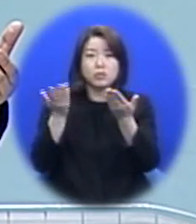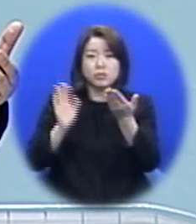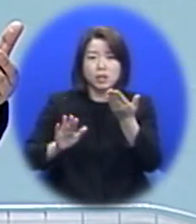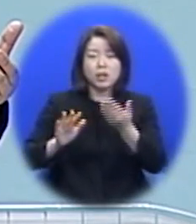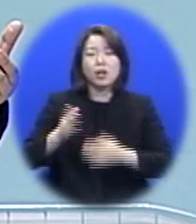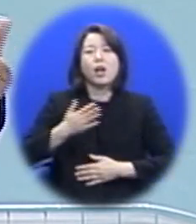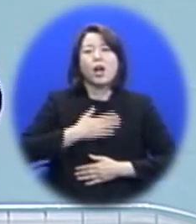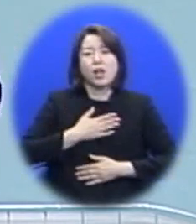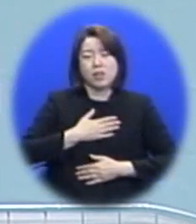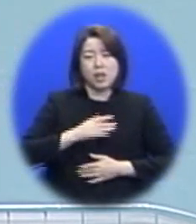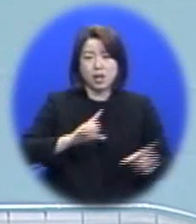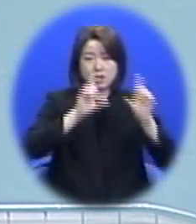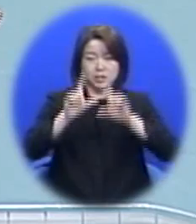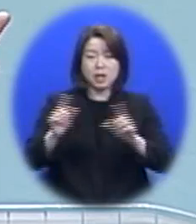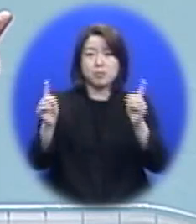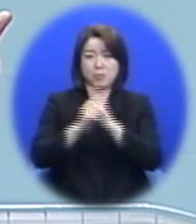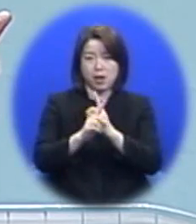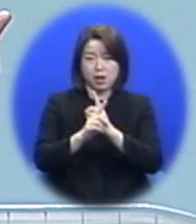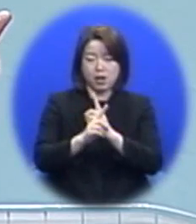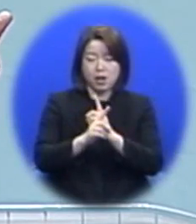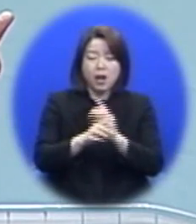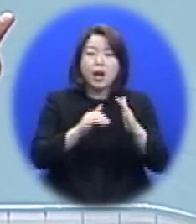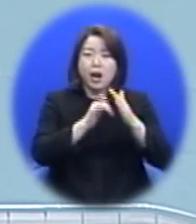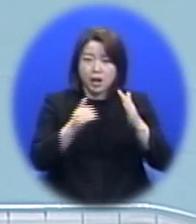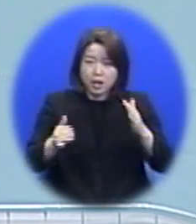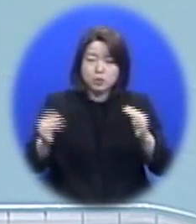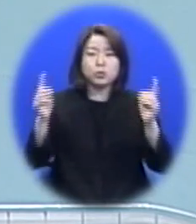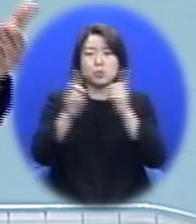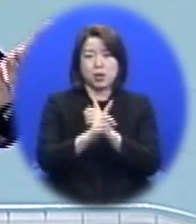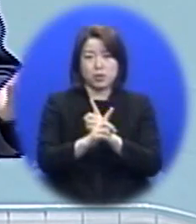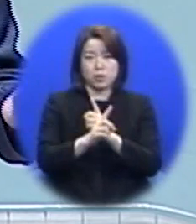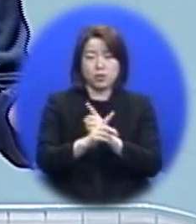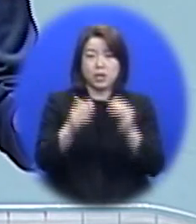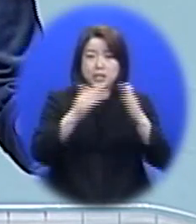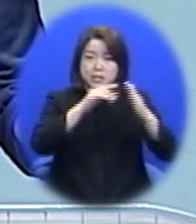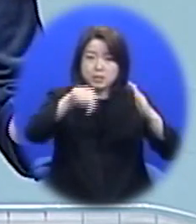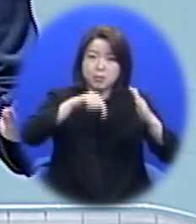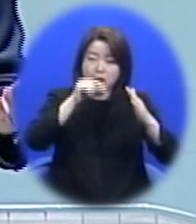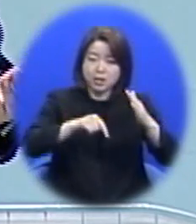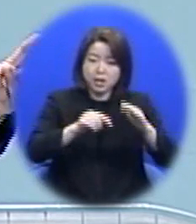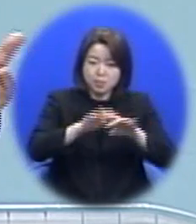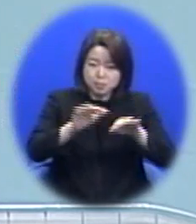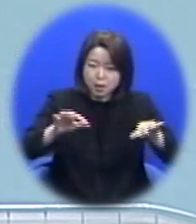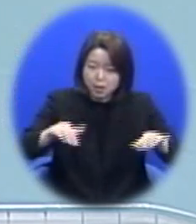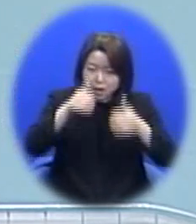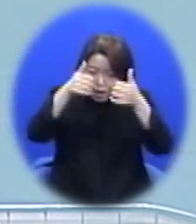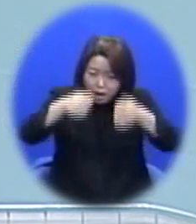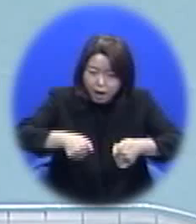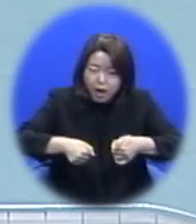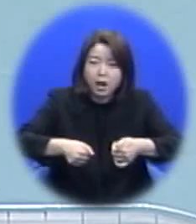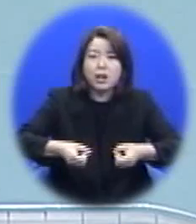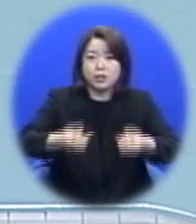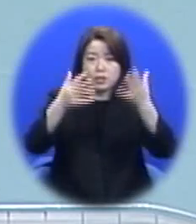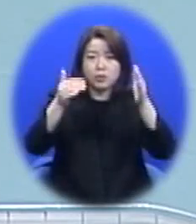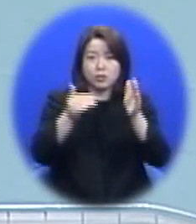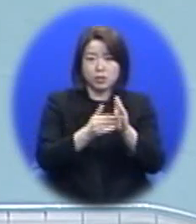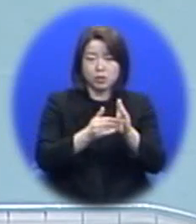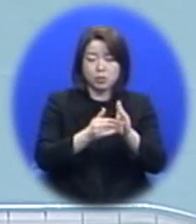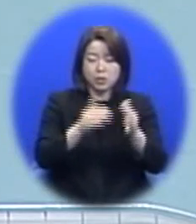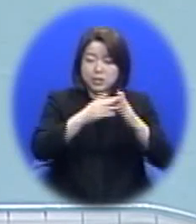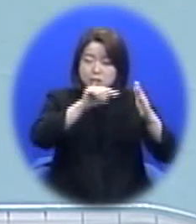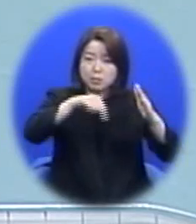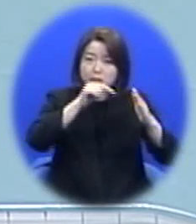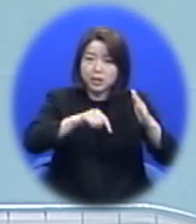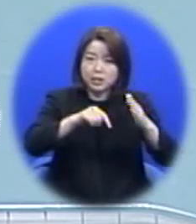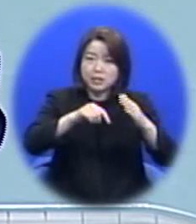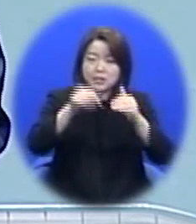변했습니다. 가족들도 변했습니다. 집안에 제사가 없어지고 집에 있던 우상들도 정리되었고